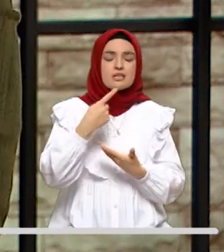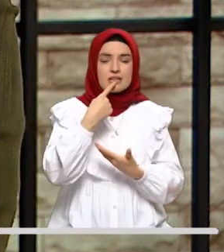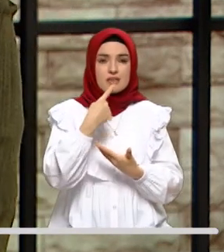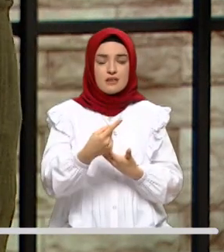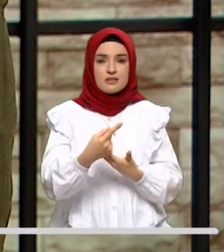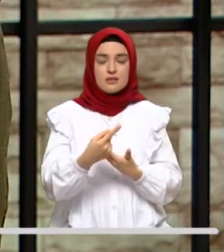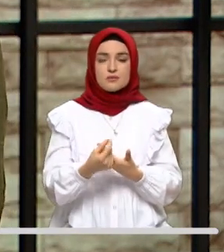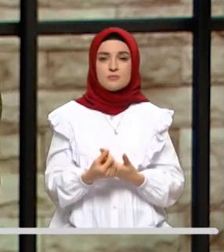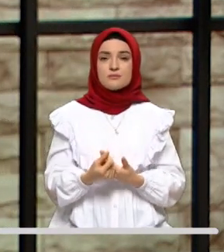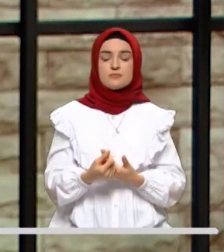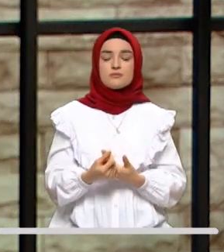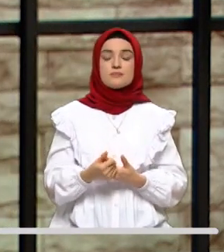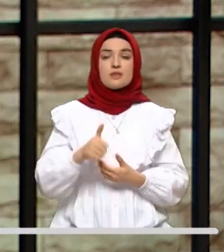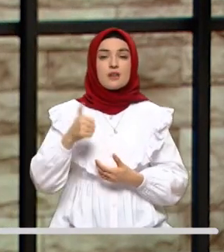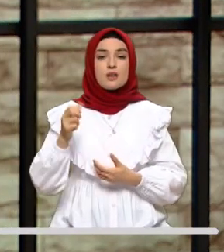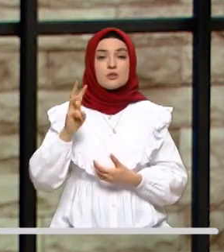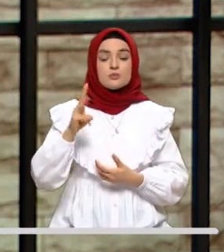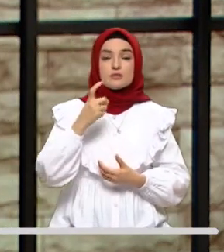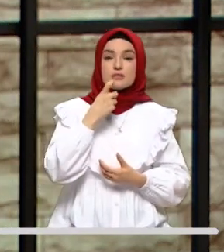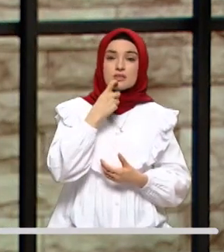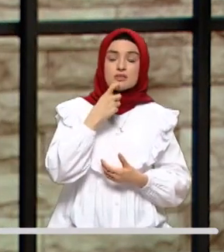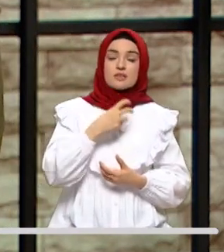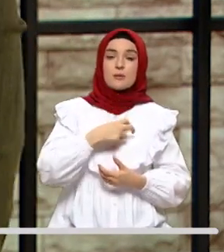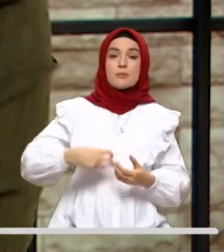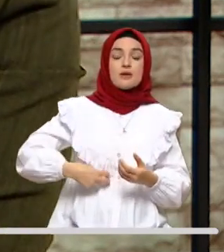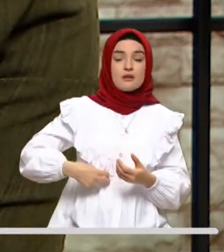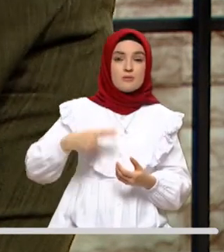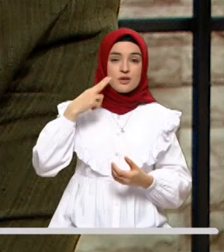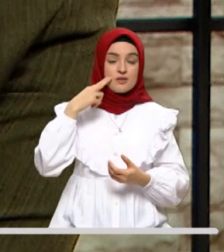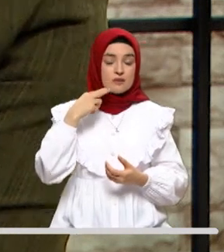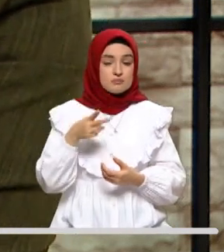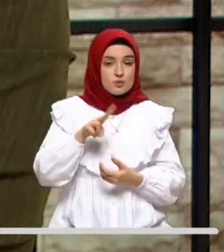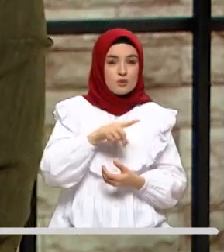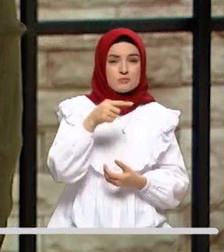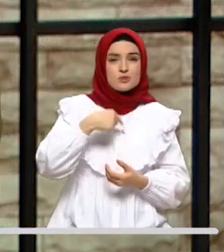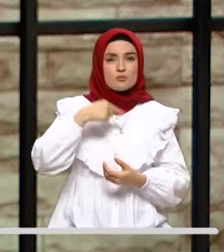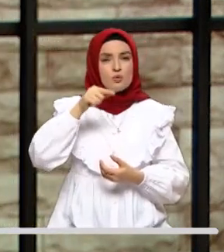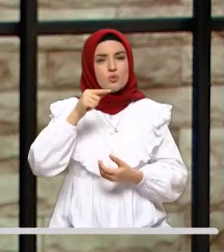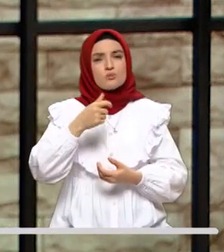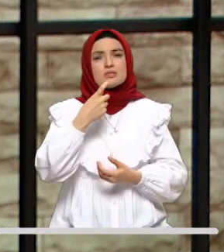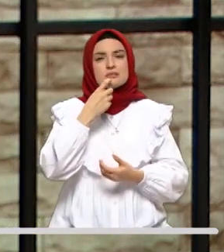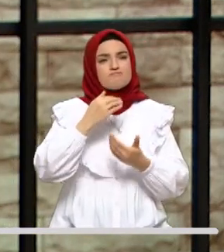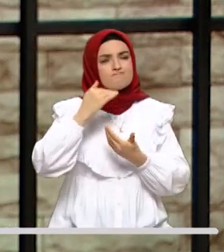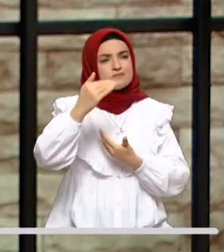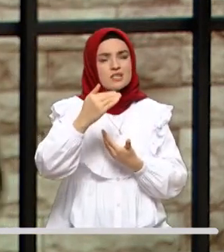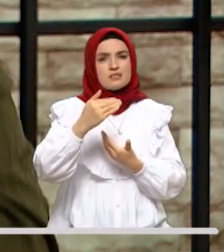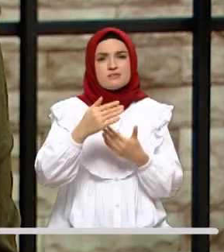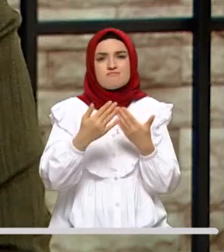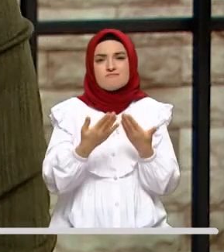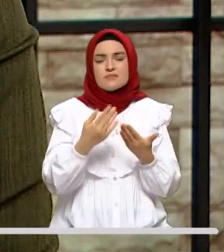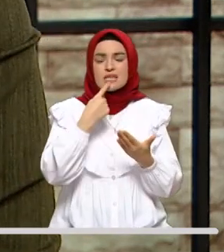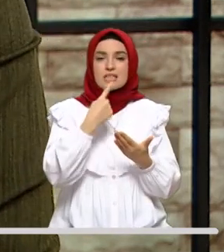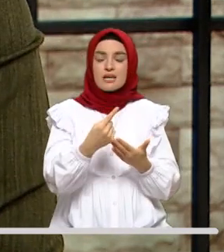aştık? 63 yaşında peygamberimiz öldü. Bizim de yaşımız onun yaşını geçti. Haddi aştık.